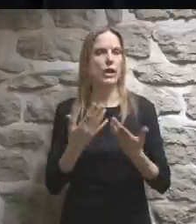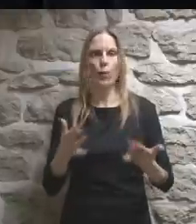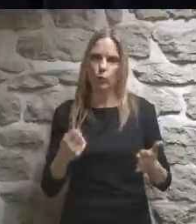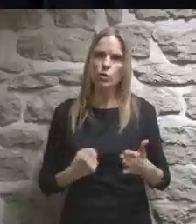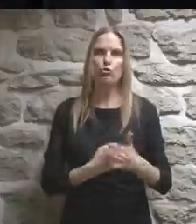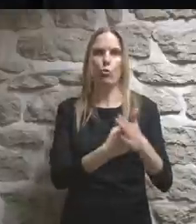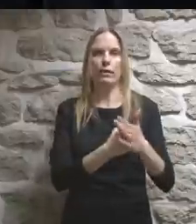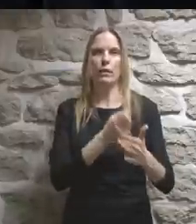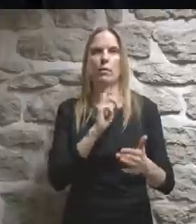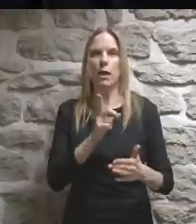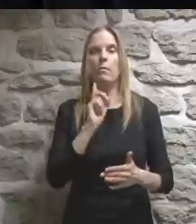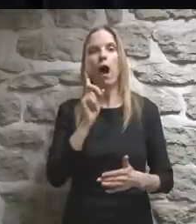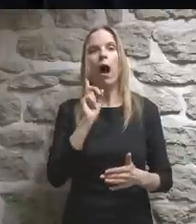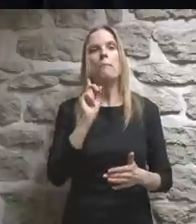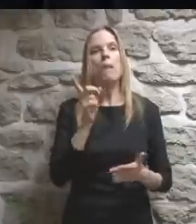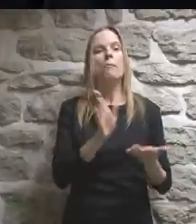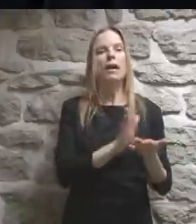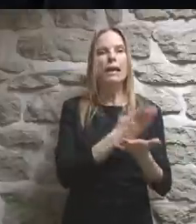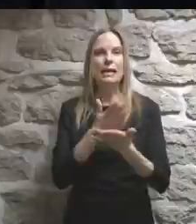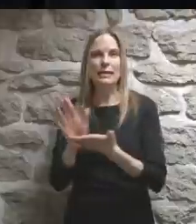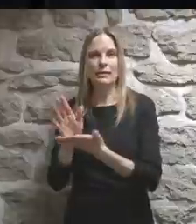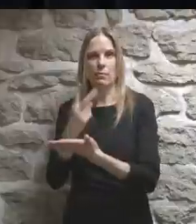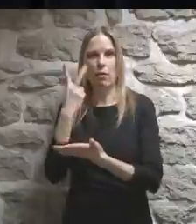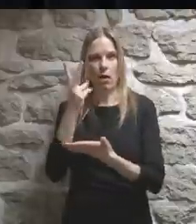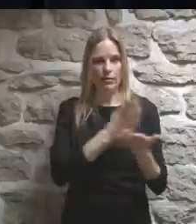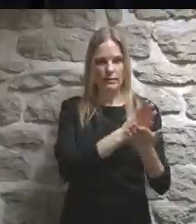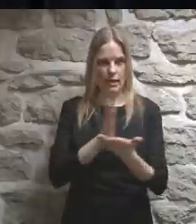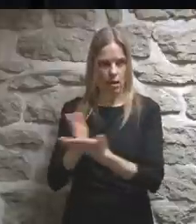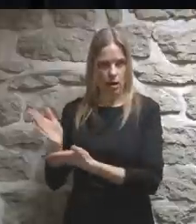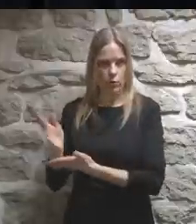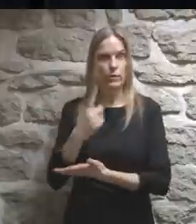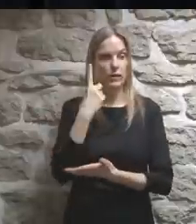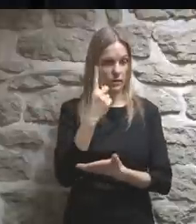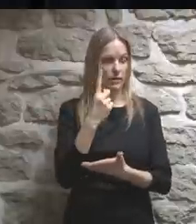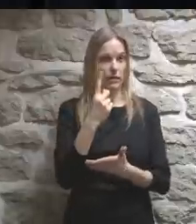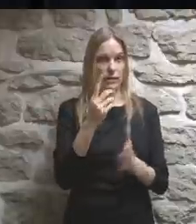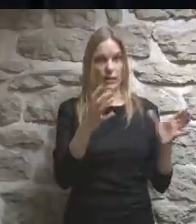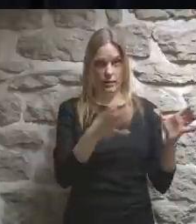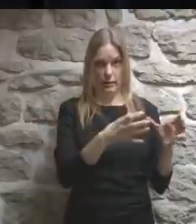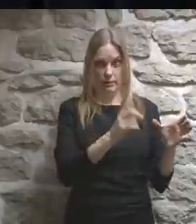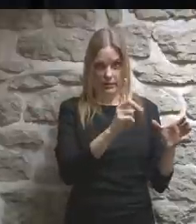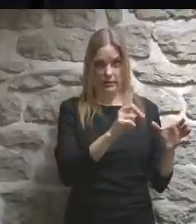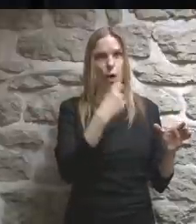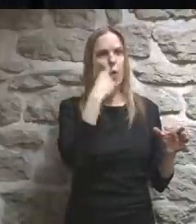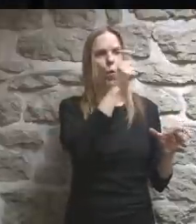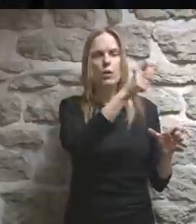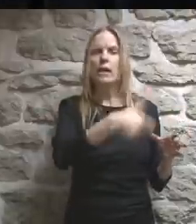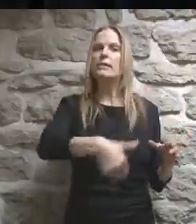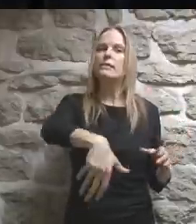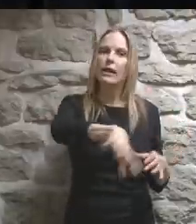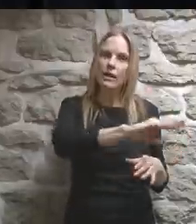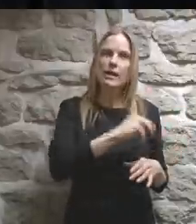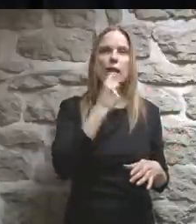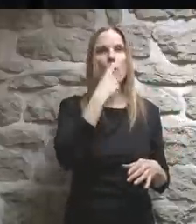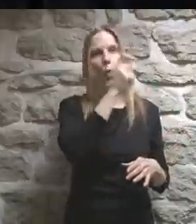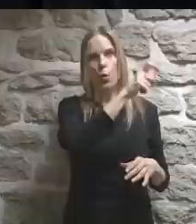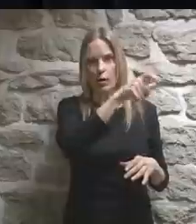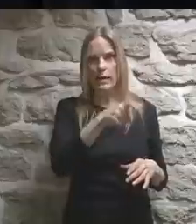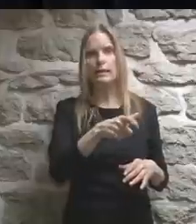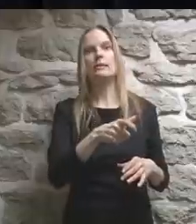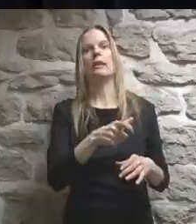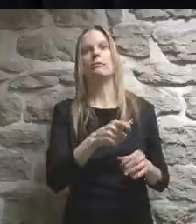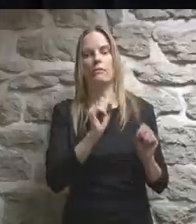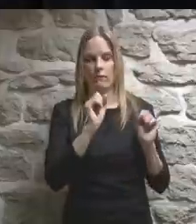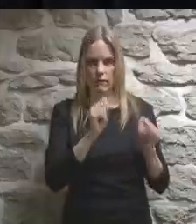siin on nagu hästi oluline eristada nagu kahte võimalikud stsenaariumit, et veel kord, et kõikidel ukrainlastel, Eesti mõttes tänaseks kõikidel ukrainlastel on võimalik siia